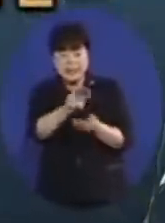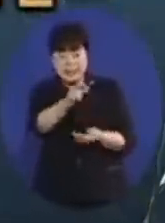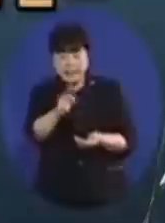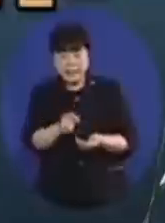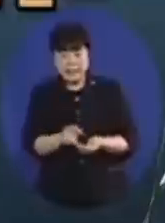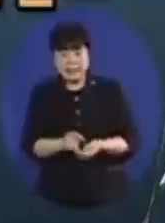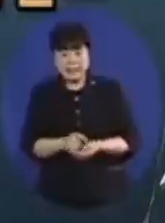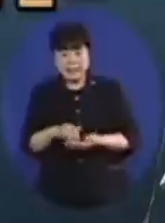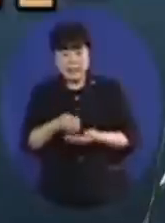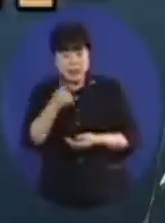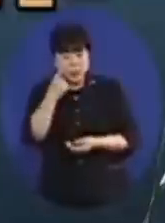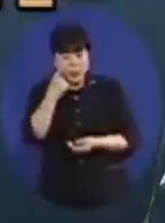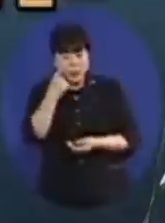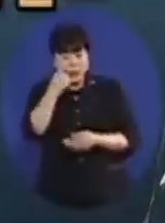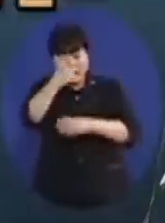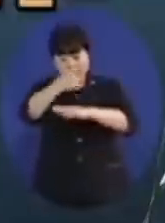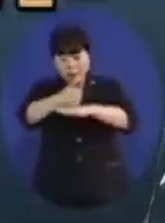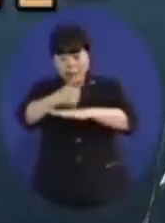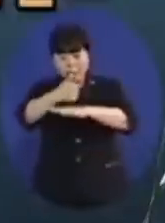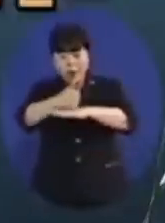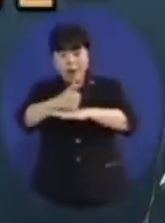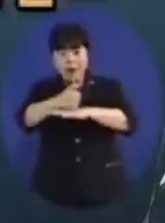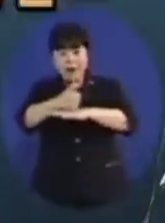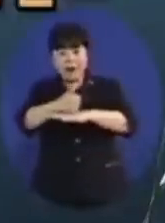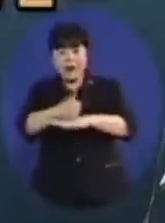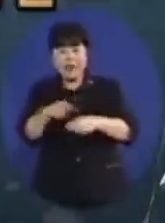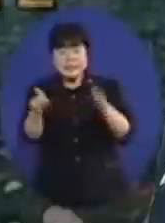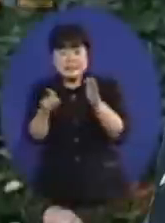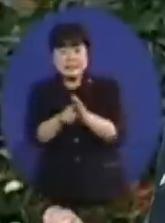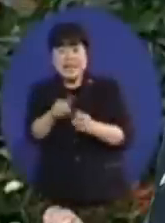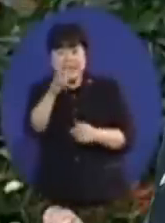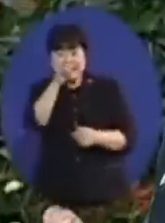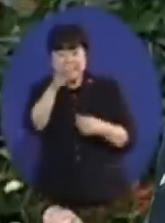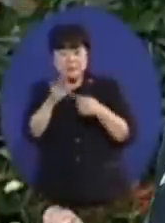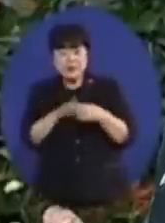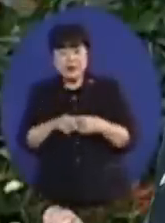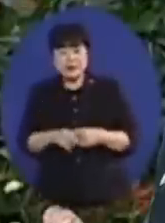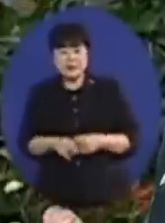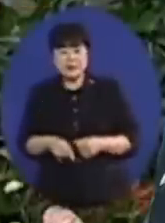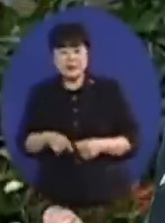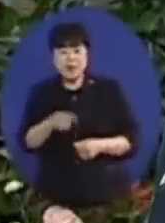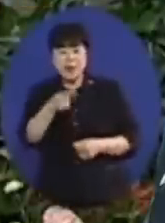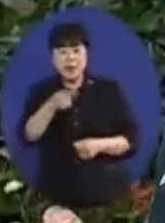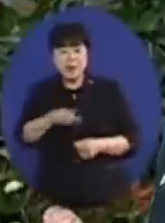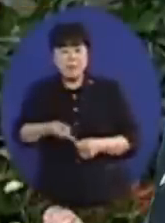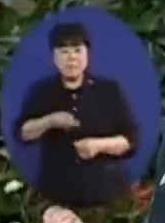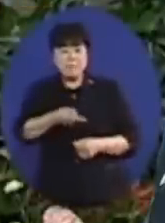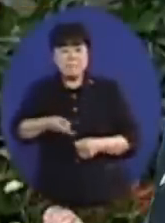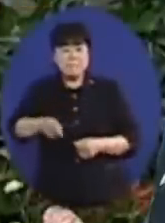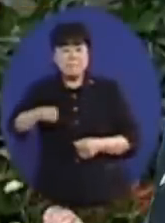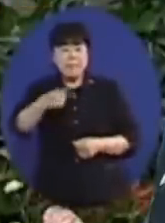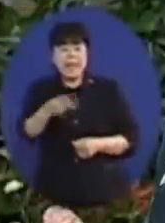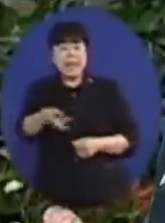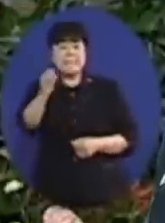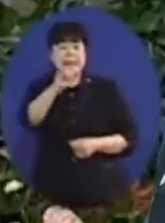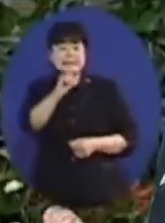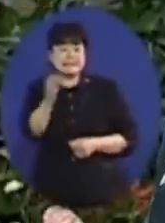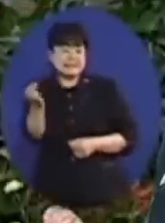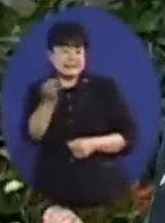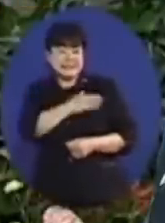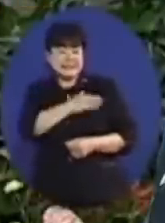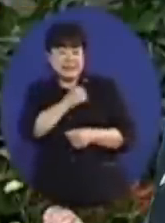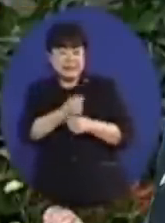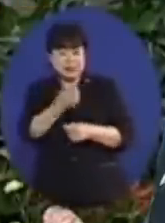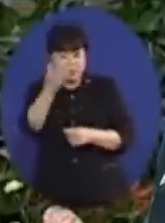심층 분석을 했습니다 그 결과 신앙을 가진 사람이 백만장자가 된다고 말했습니다 하나님께서 나를